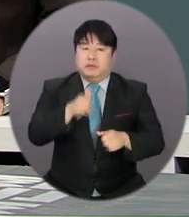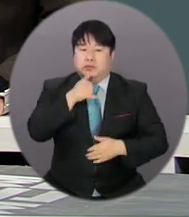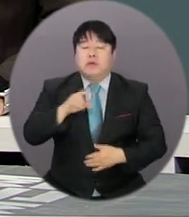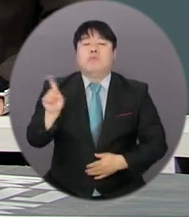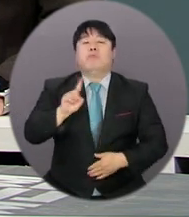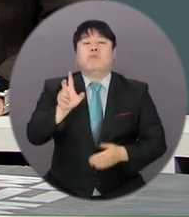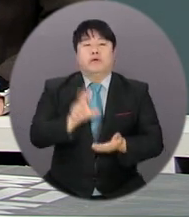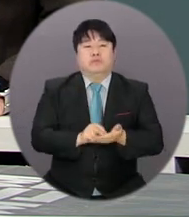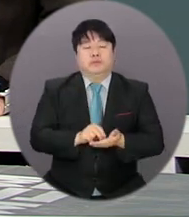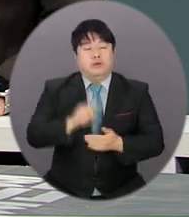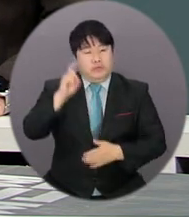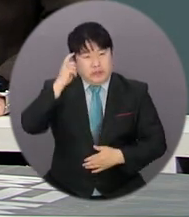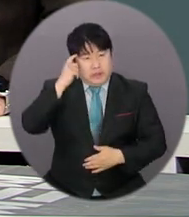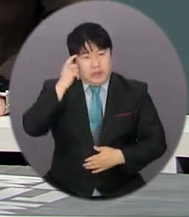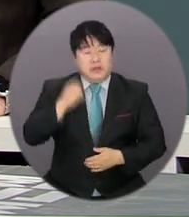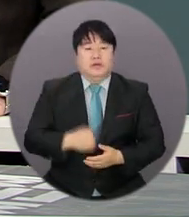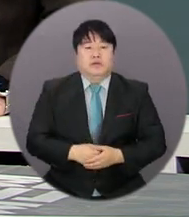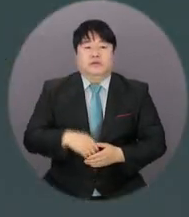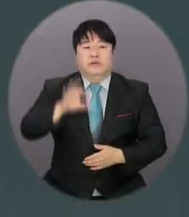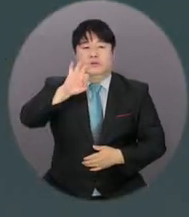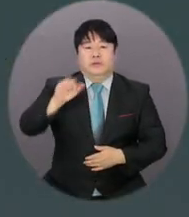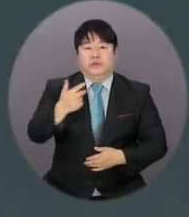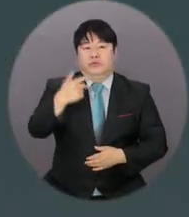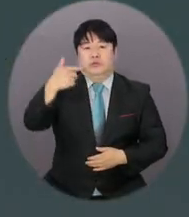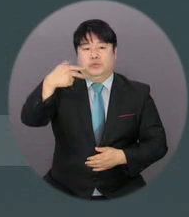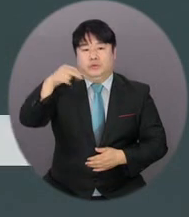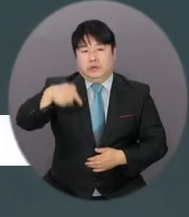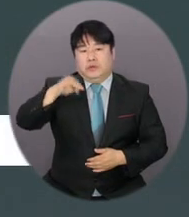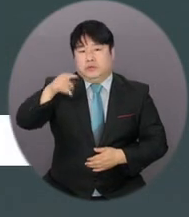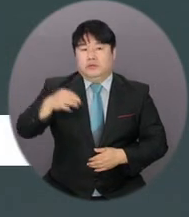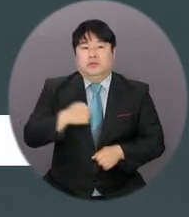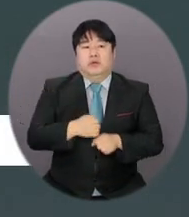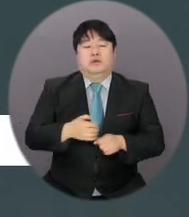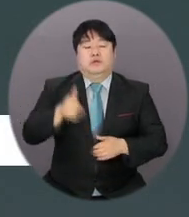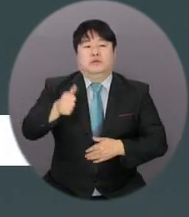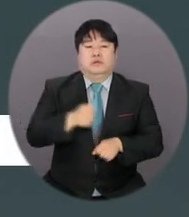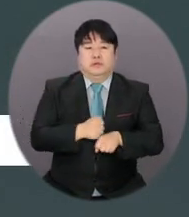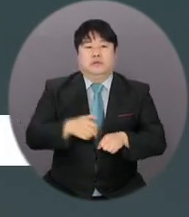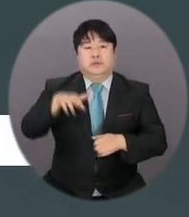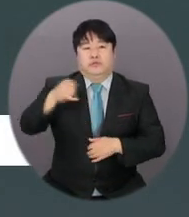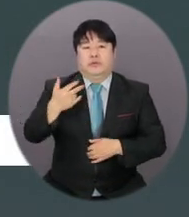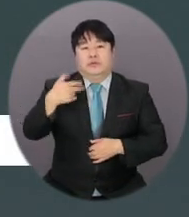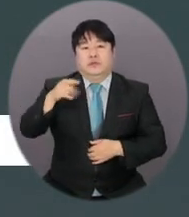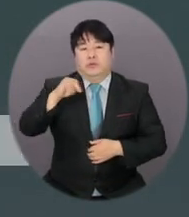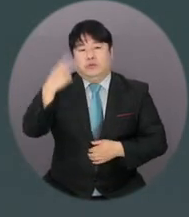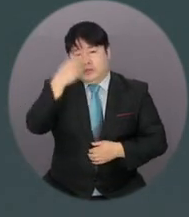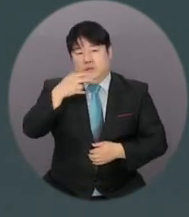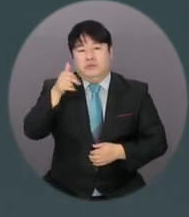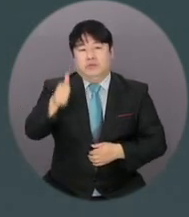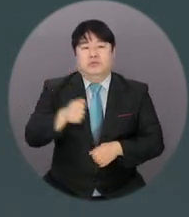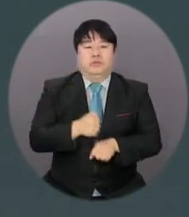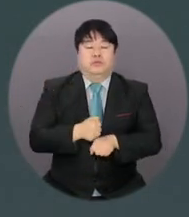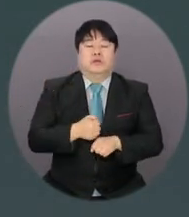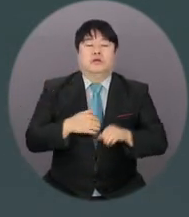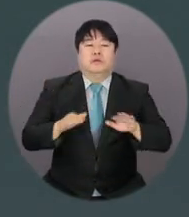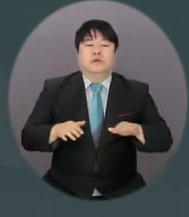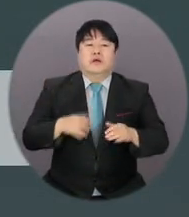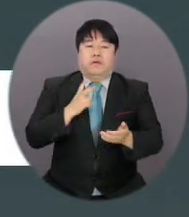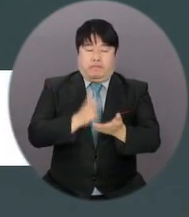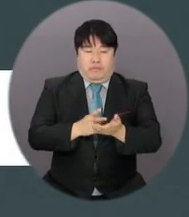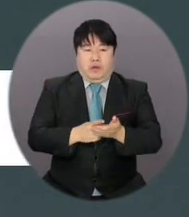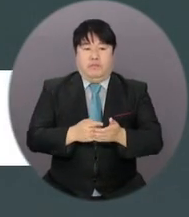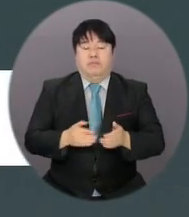게 문제라고 지금 좀 보겠어요 그런 윤석렬 총장이 나 최 재 인가 청 감사원장 이런 분들은 사북 기간 의장으로서